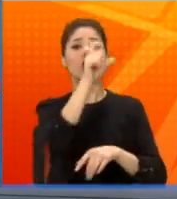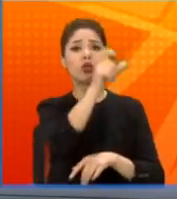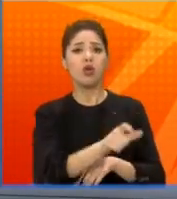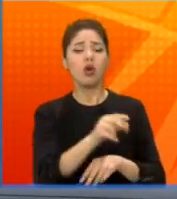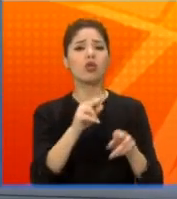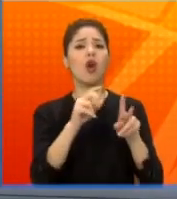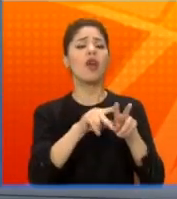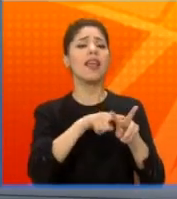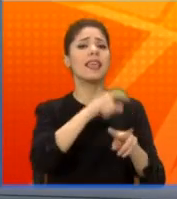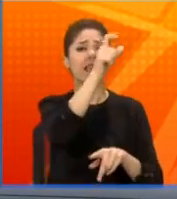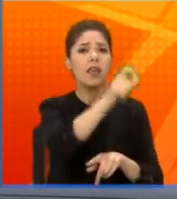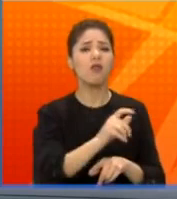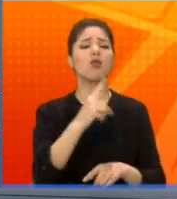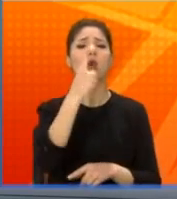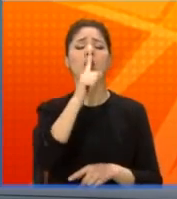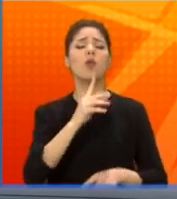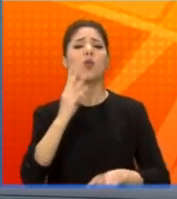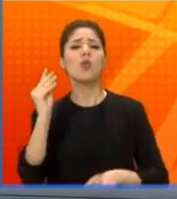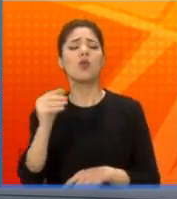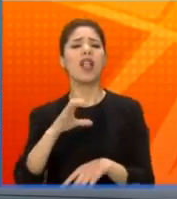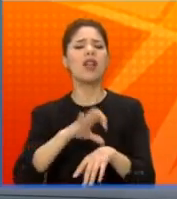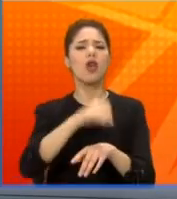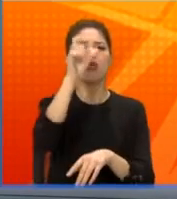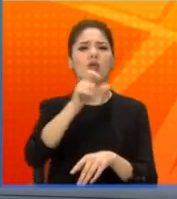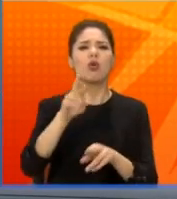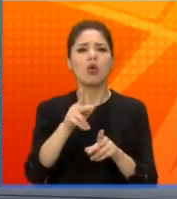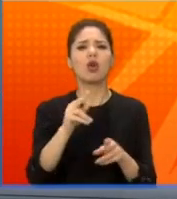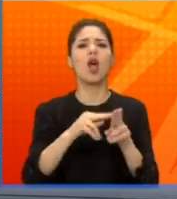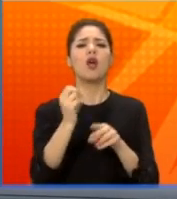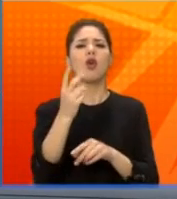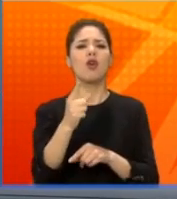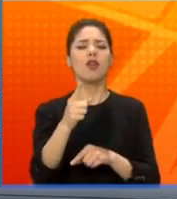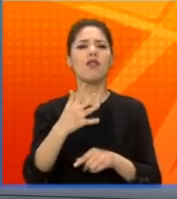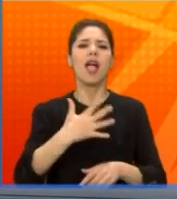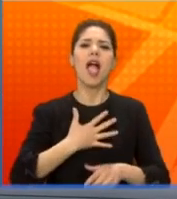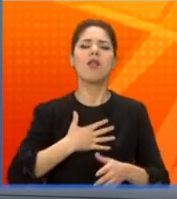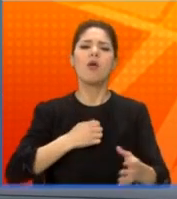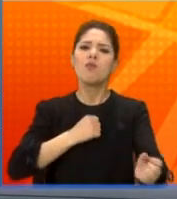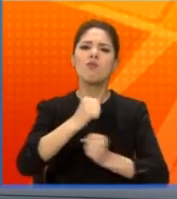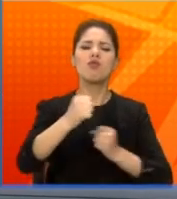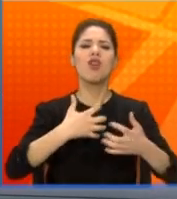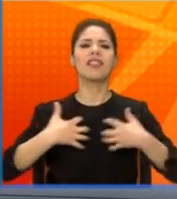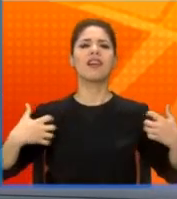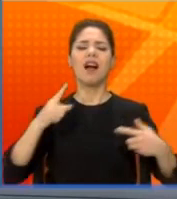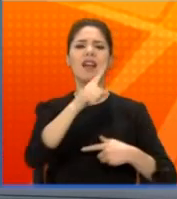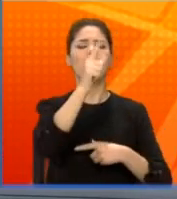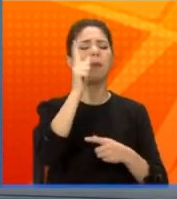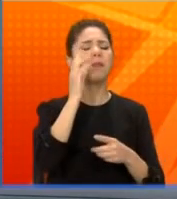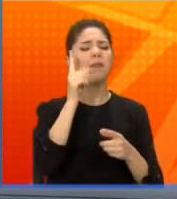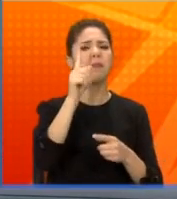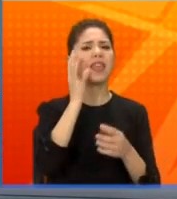Doktor Yavuz Kalaycı, yüzlerce meslektaşı gibi koronavirüste en ön safta mücadele eden kahramanlarımızdan